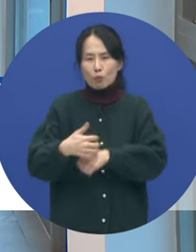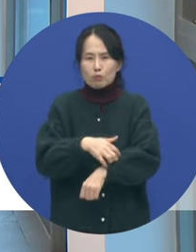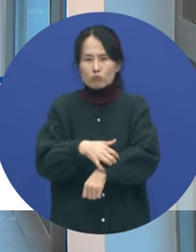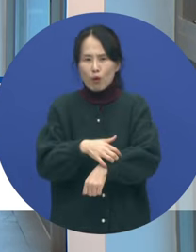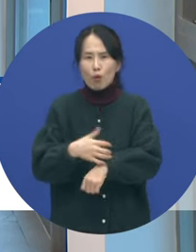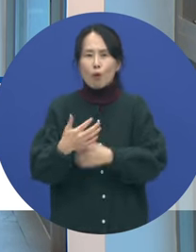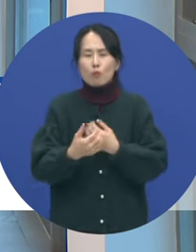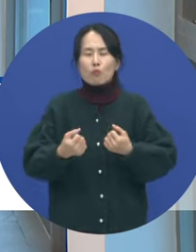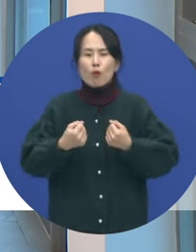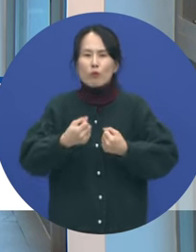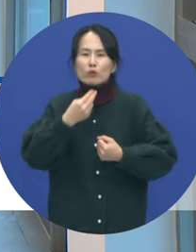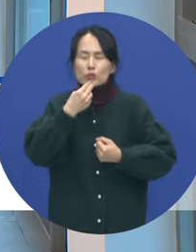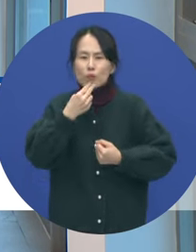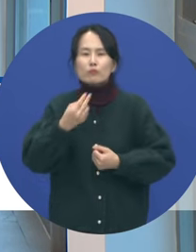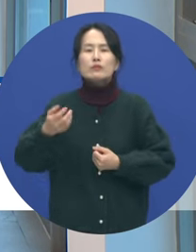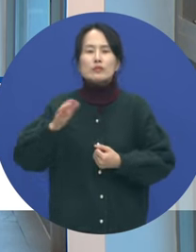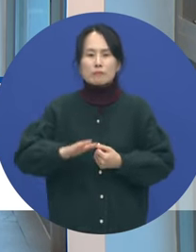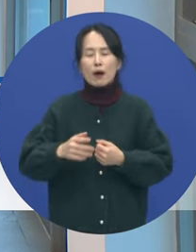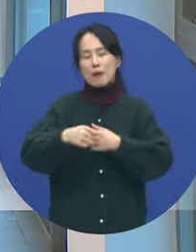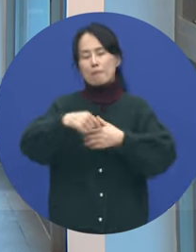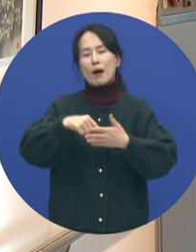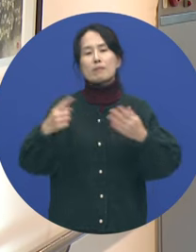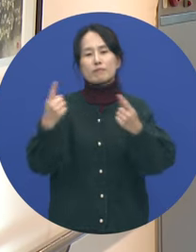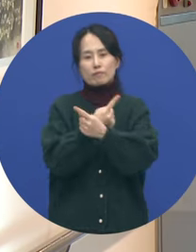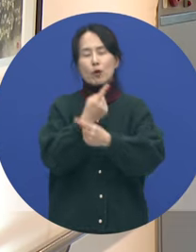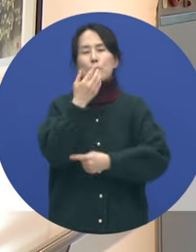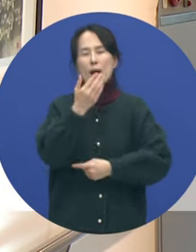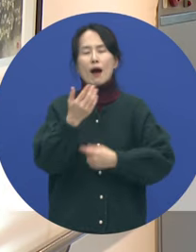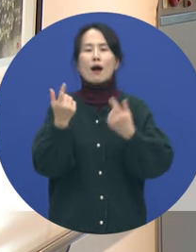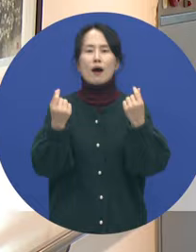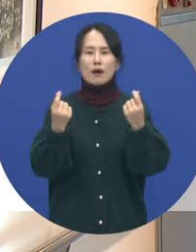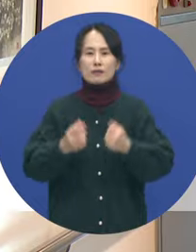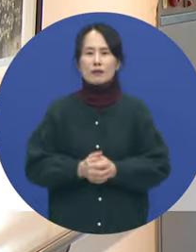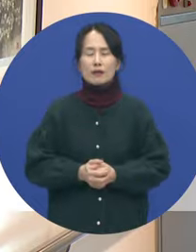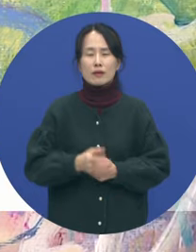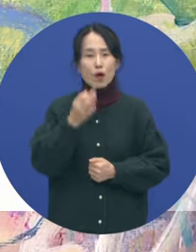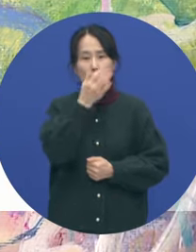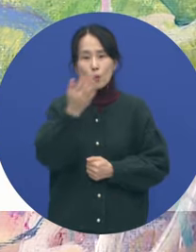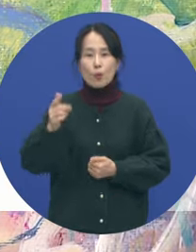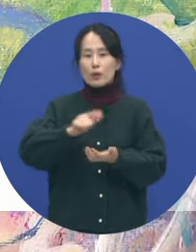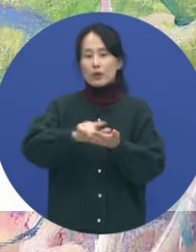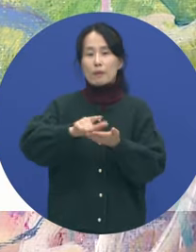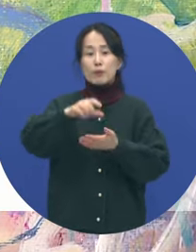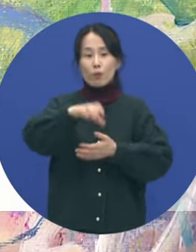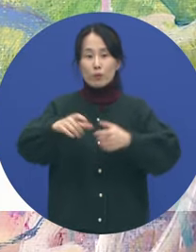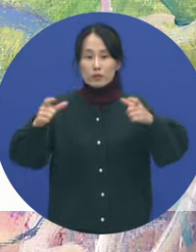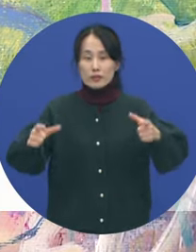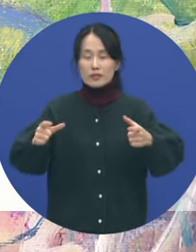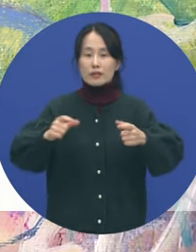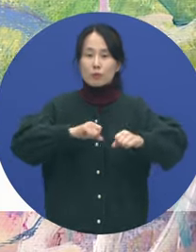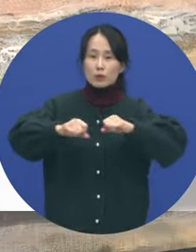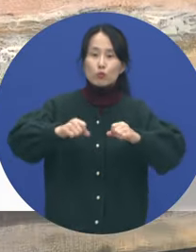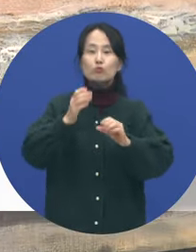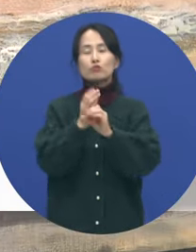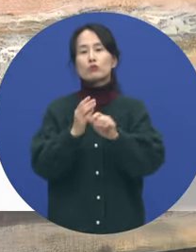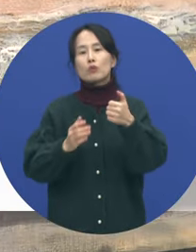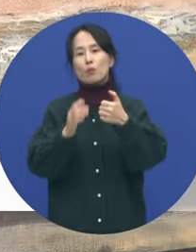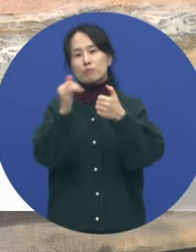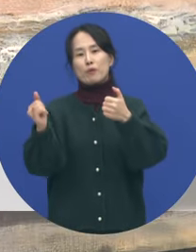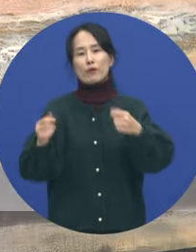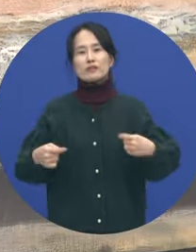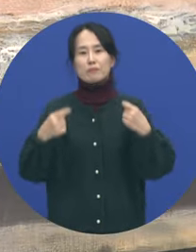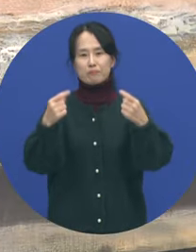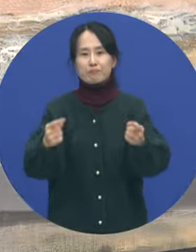불편하셔도 마음이 많이 치유가 되실 것 같아서. 이번 전시는 가평 지역에서 활동 중인 50명의 작가들이